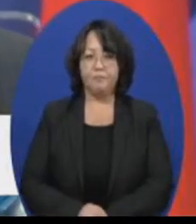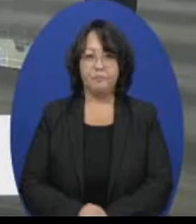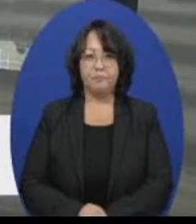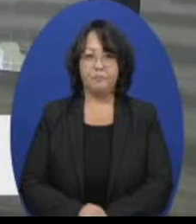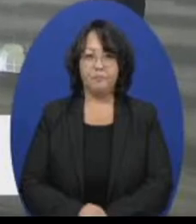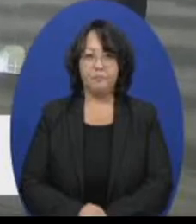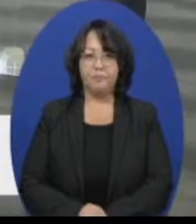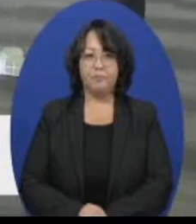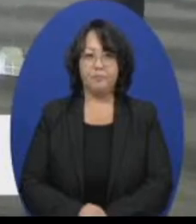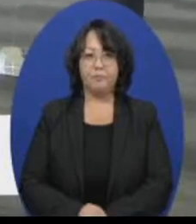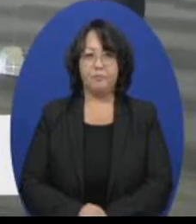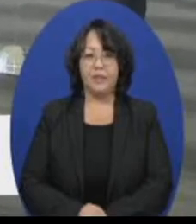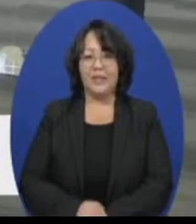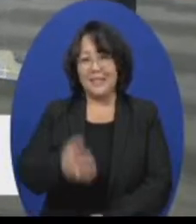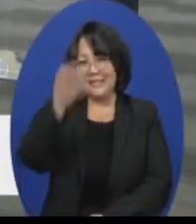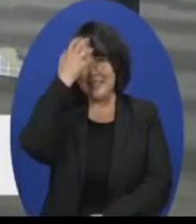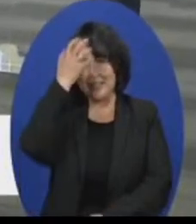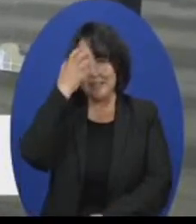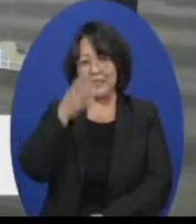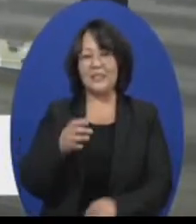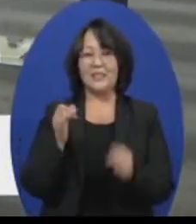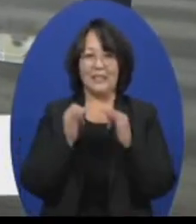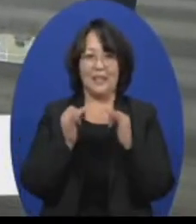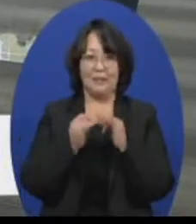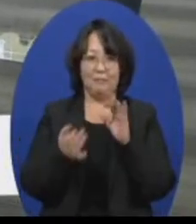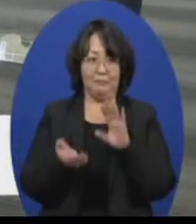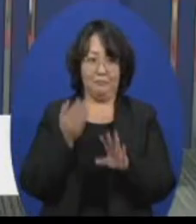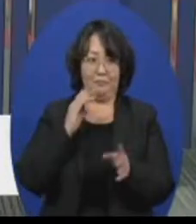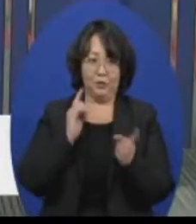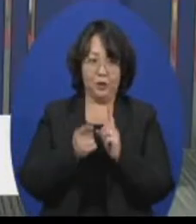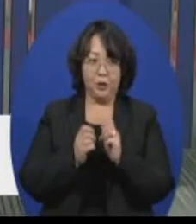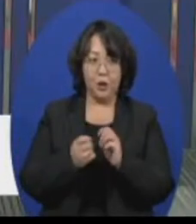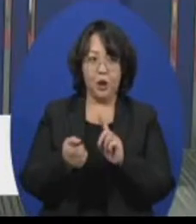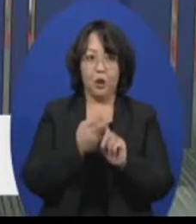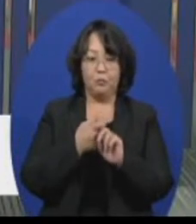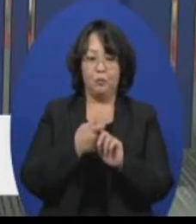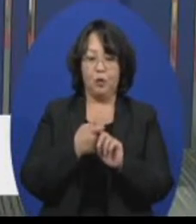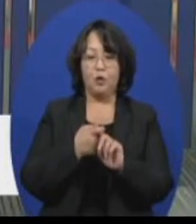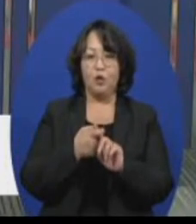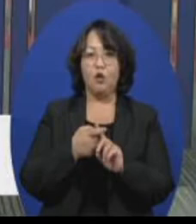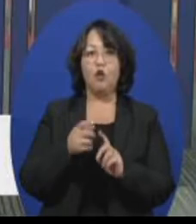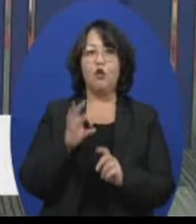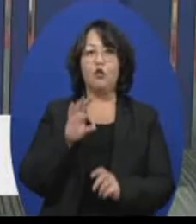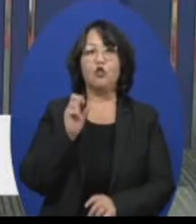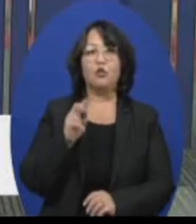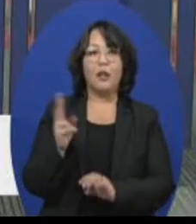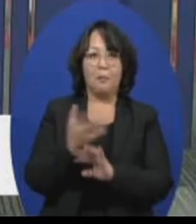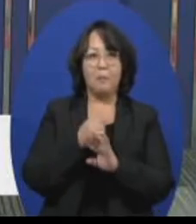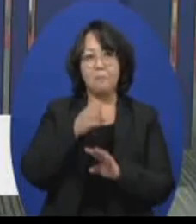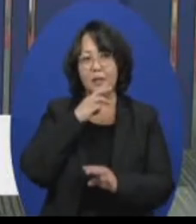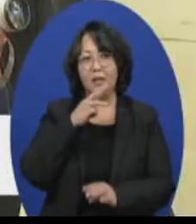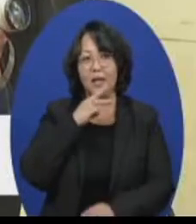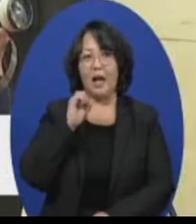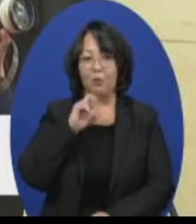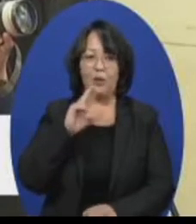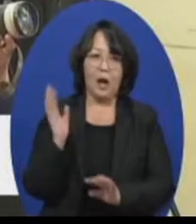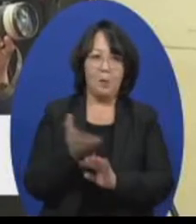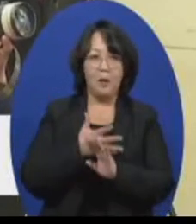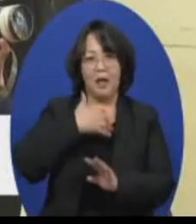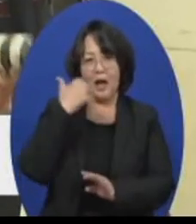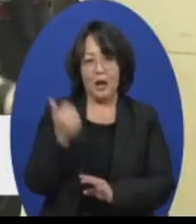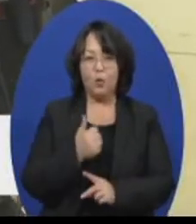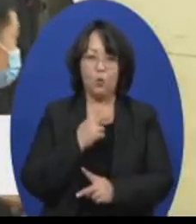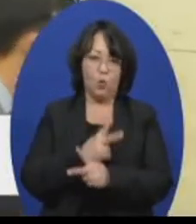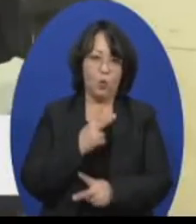байна. Засгийн газрын хувьд цахим шилжилт хийхдээ олгогдсон өгөгдөл хамгаалах, мөн мэдээллийн аюулгүй байдлыг